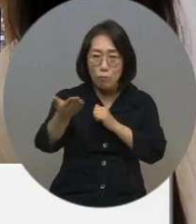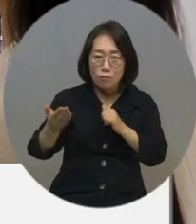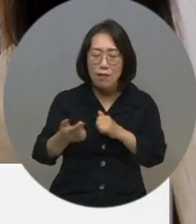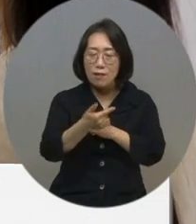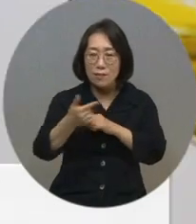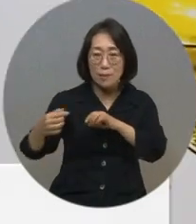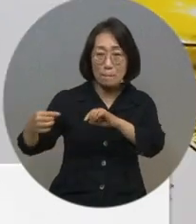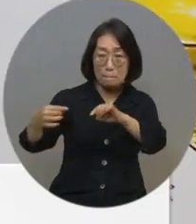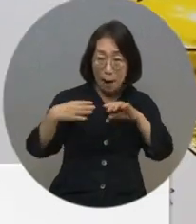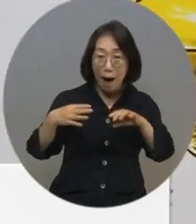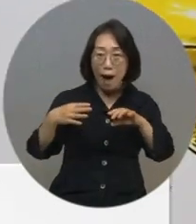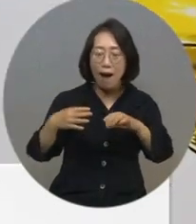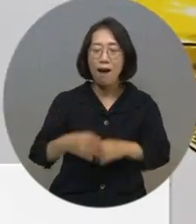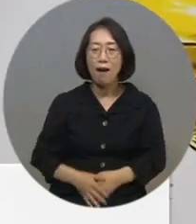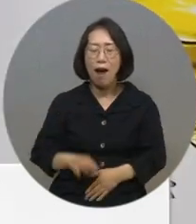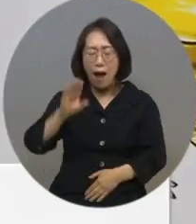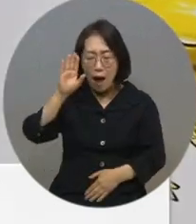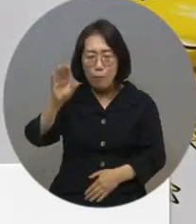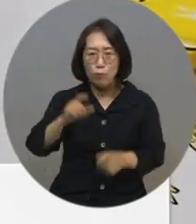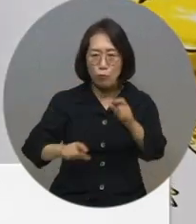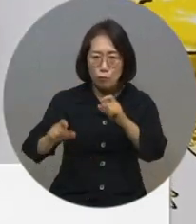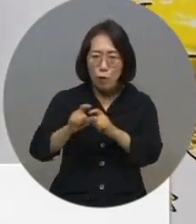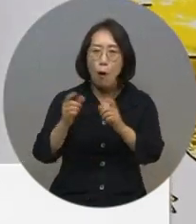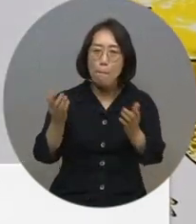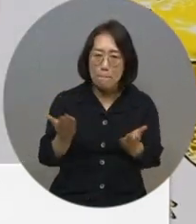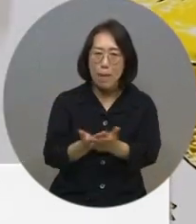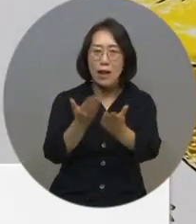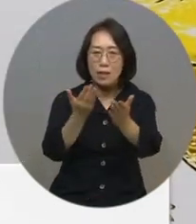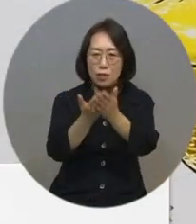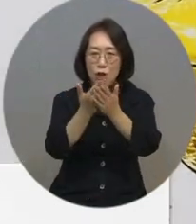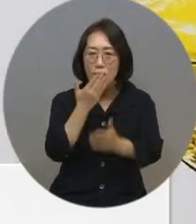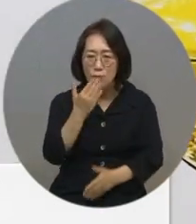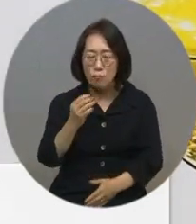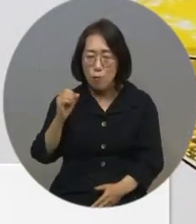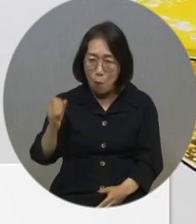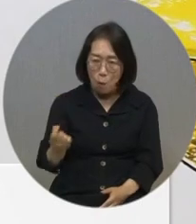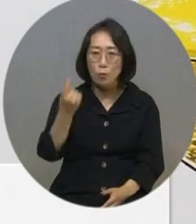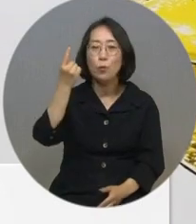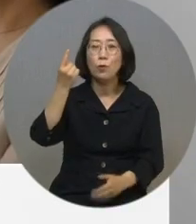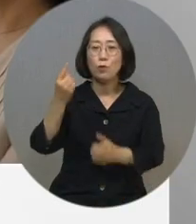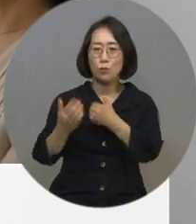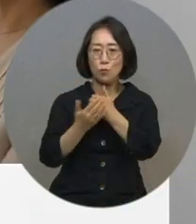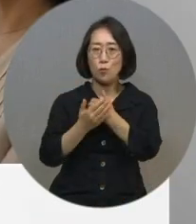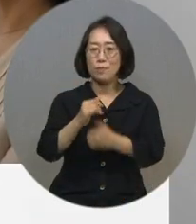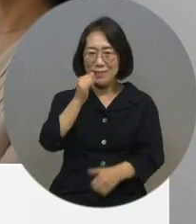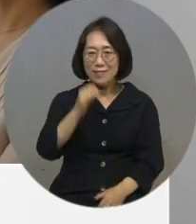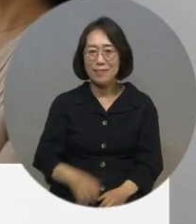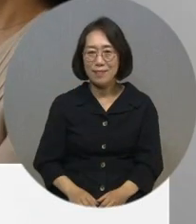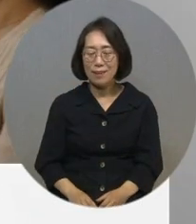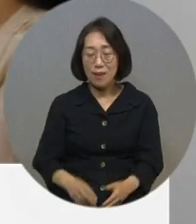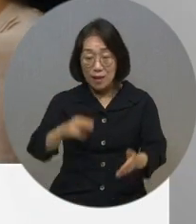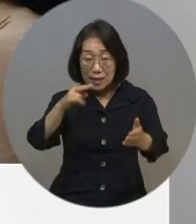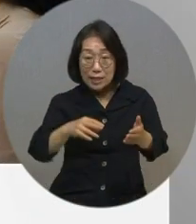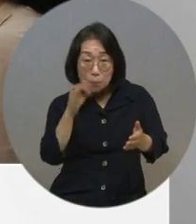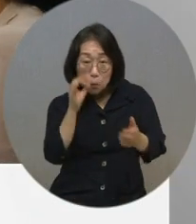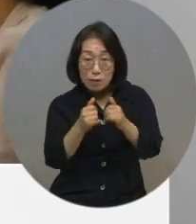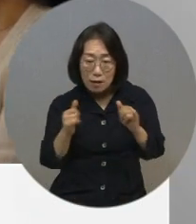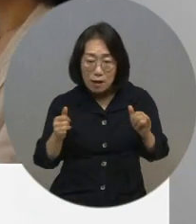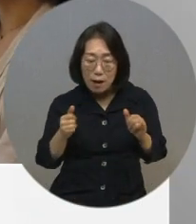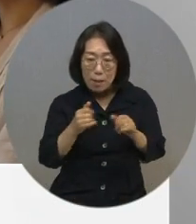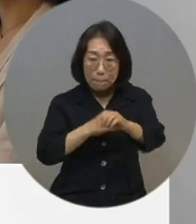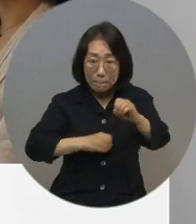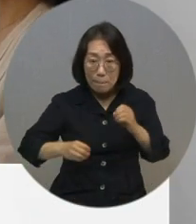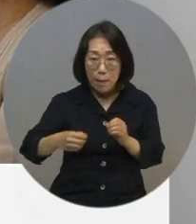자극을 느끼고 앞으로 더 나아가게 하는 원동력이라고도 말합니다. 독자분들의 피드백이